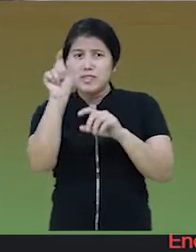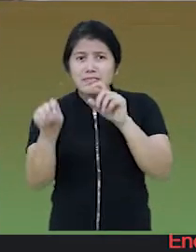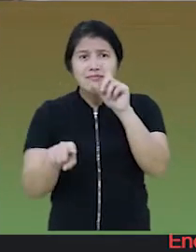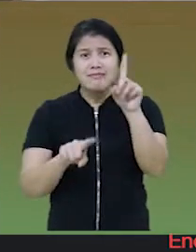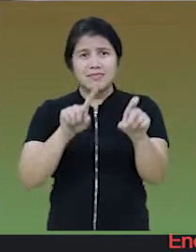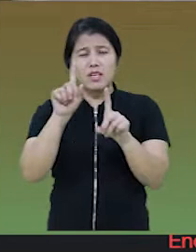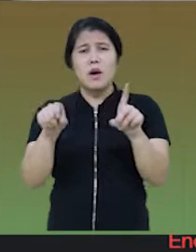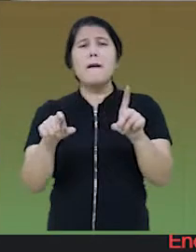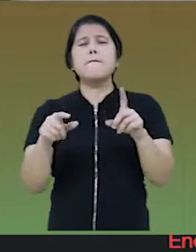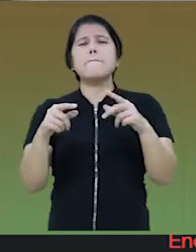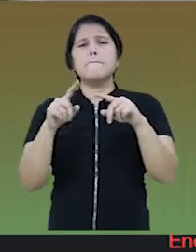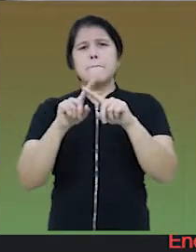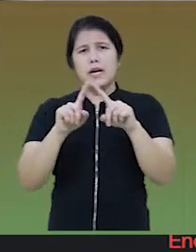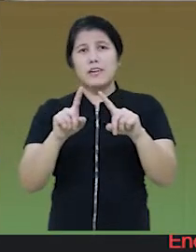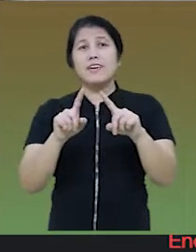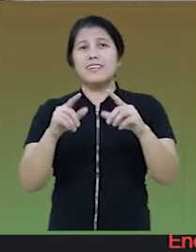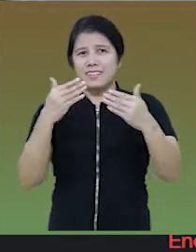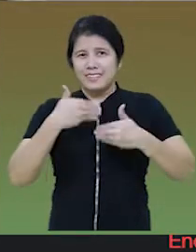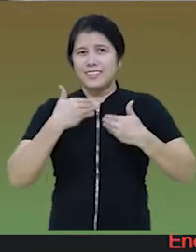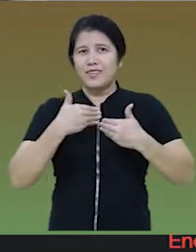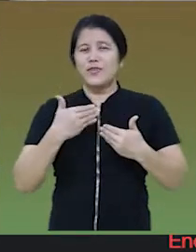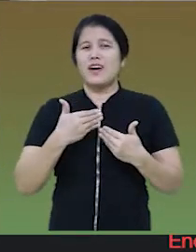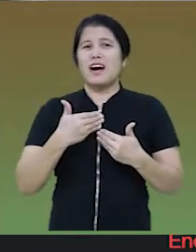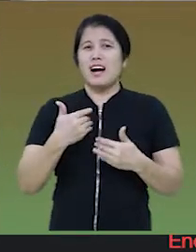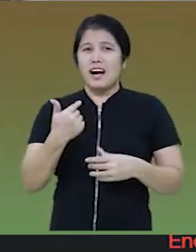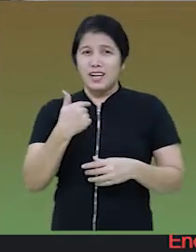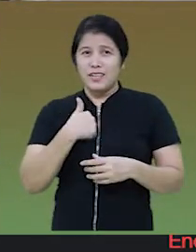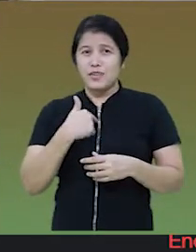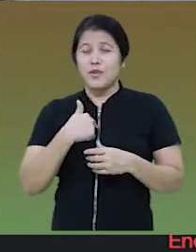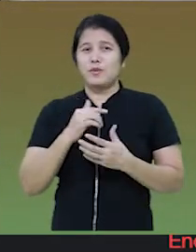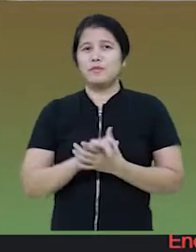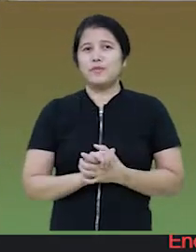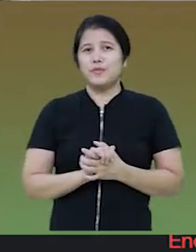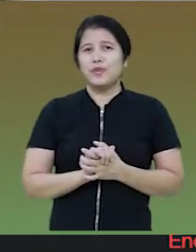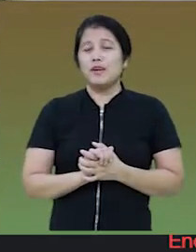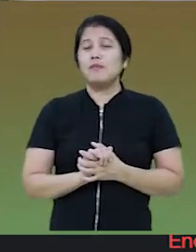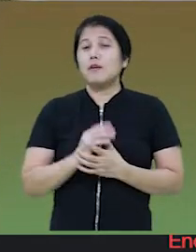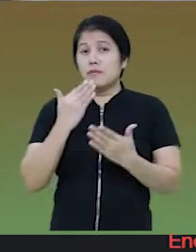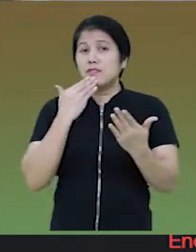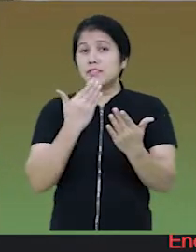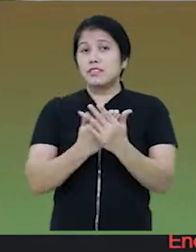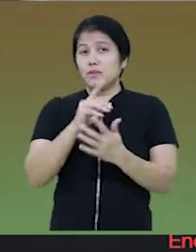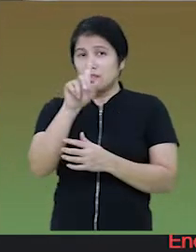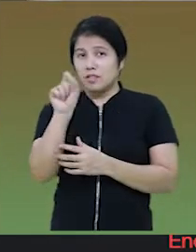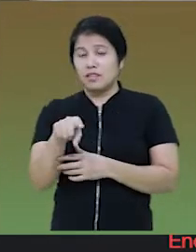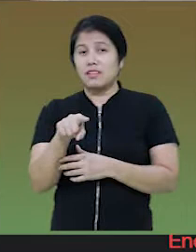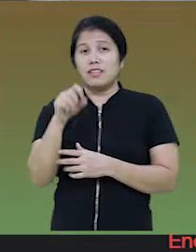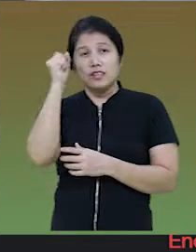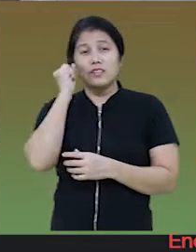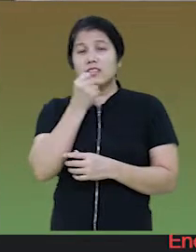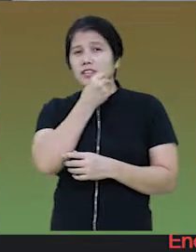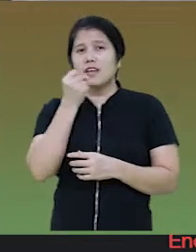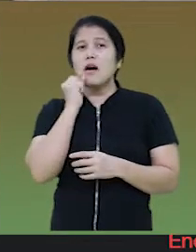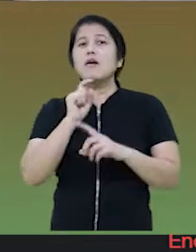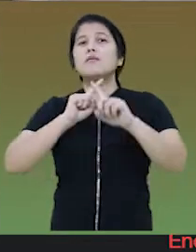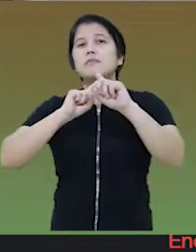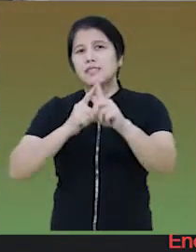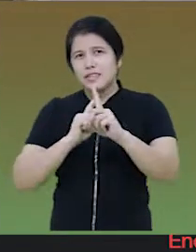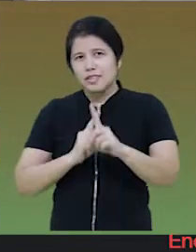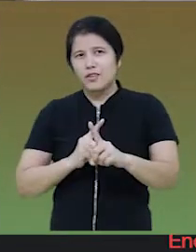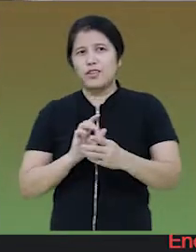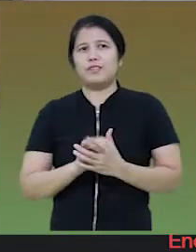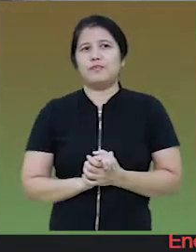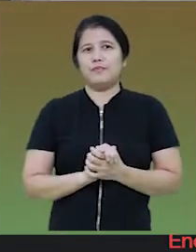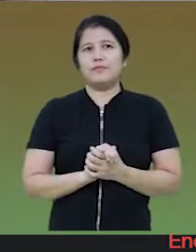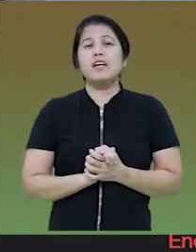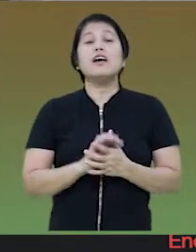nyo, Sha at Shen. Pero natutuwa ako sa magagandang katanungan nyo, Shen at Sha. Masasagot ang mga tanong